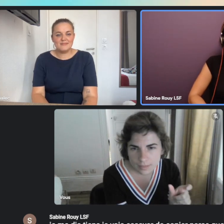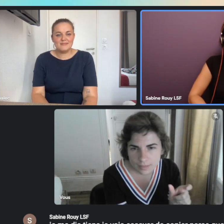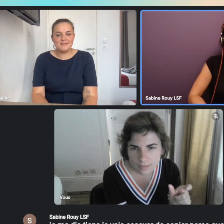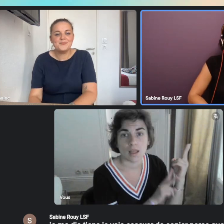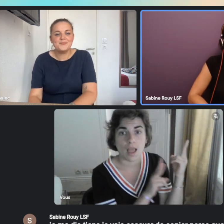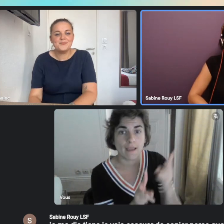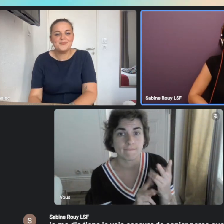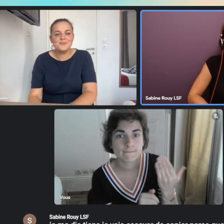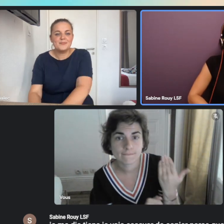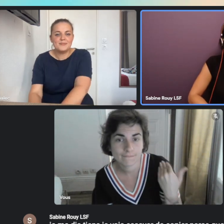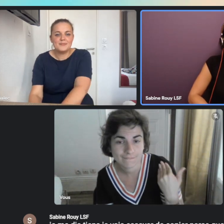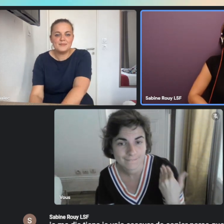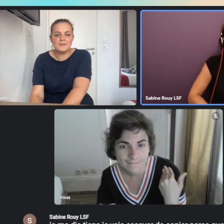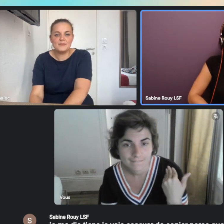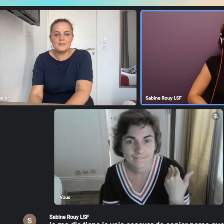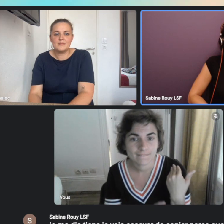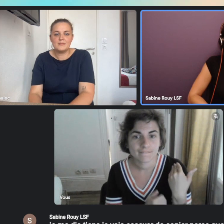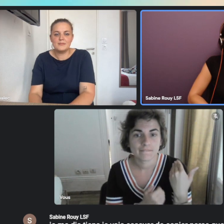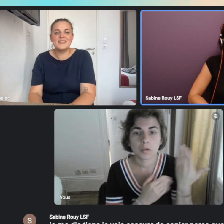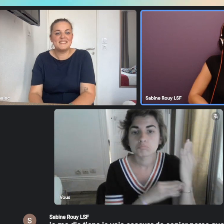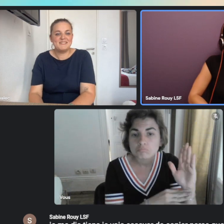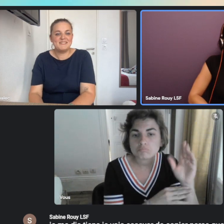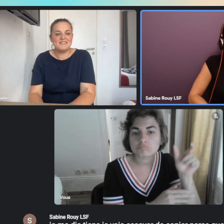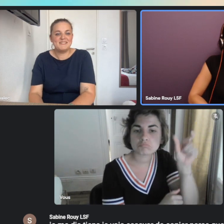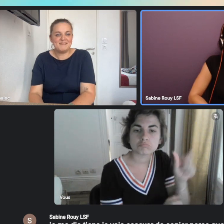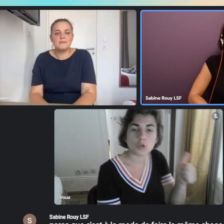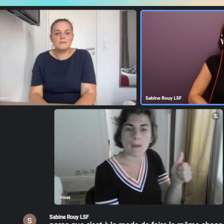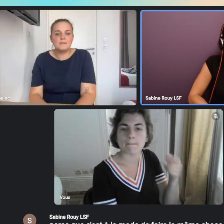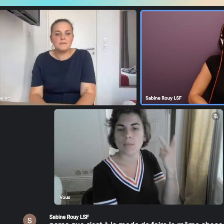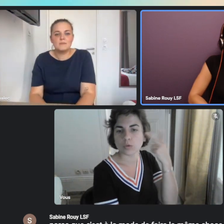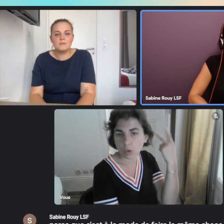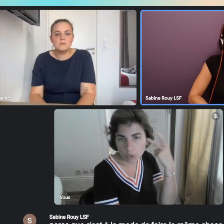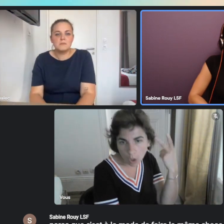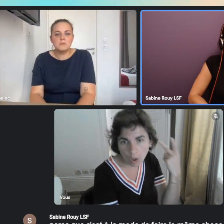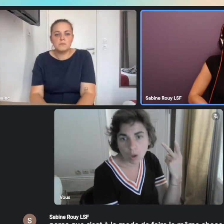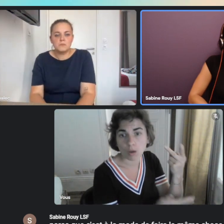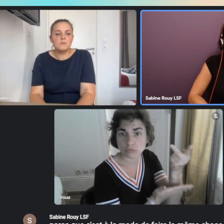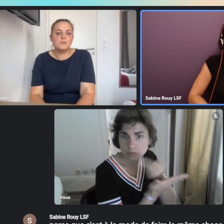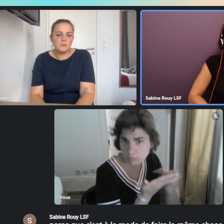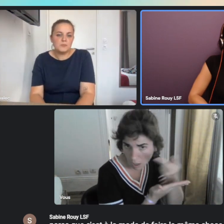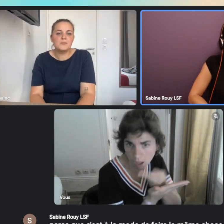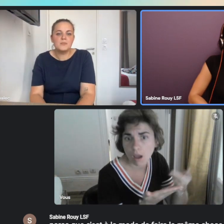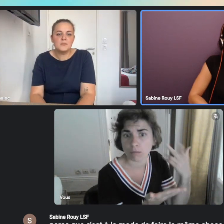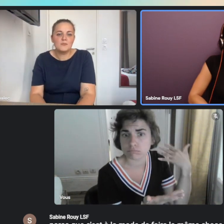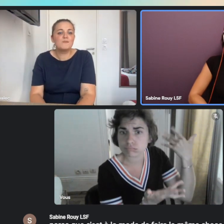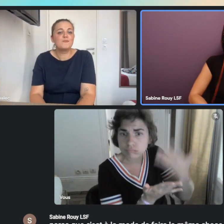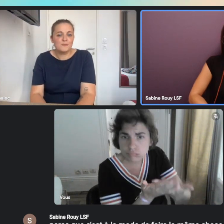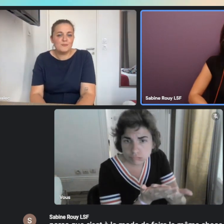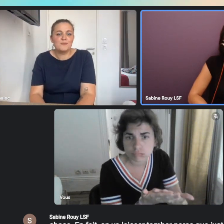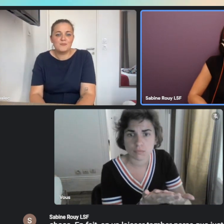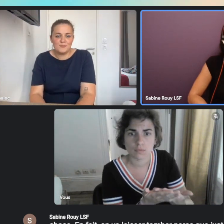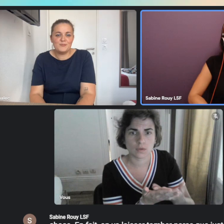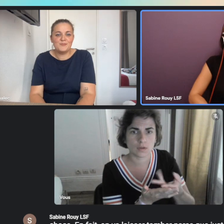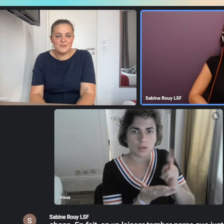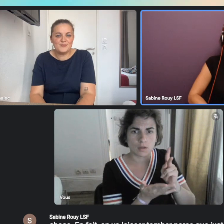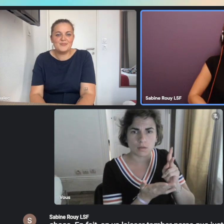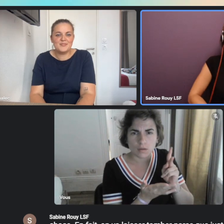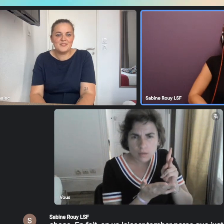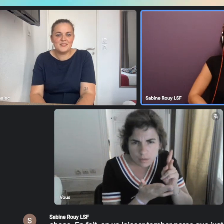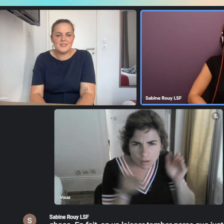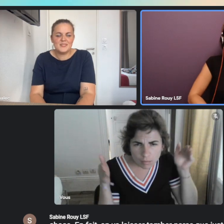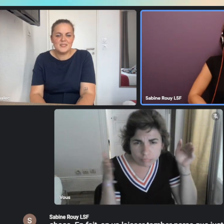Alors il y a une personne qui vient d'arriver, récemment, donc qui est entendante, qui dessine